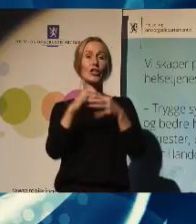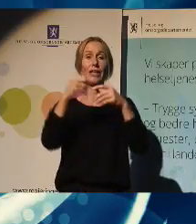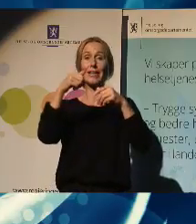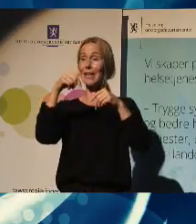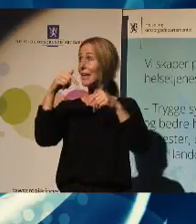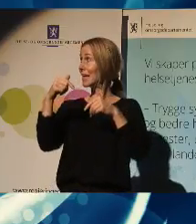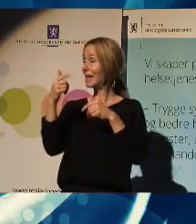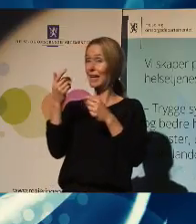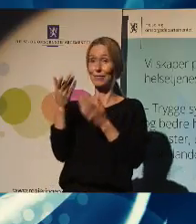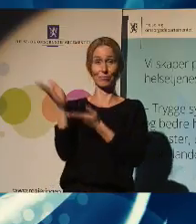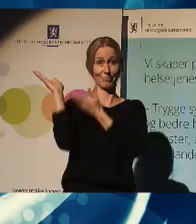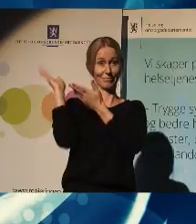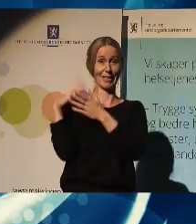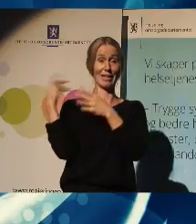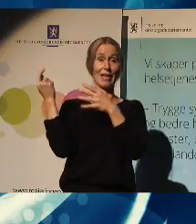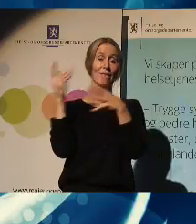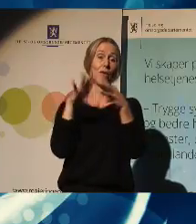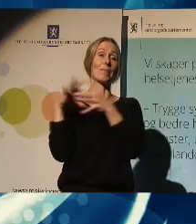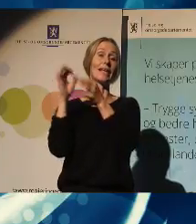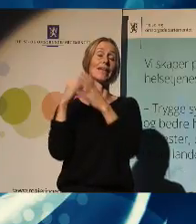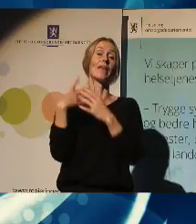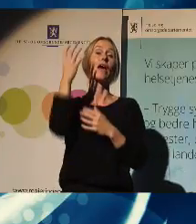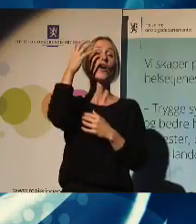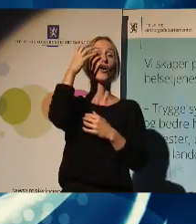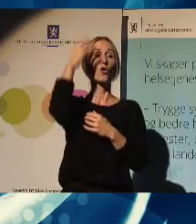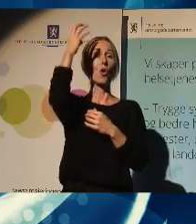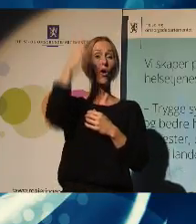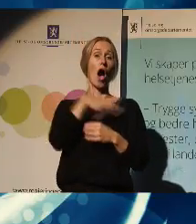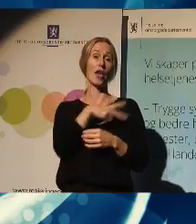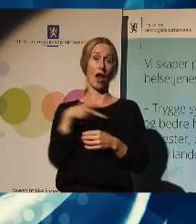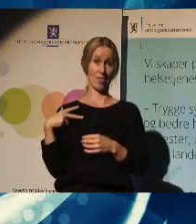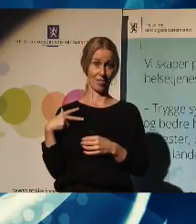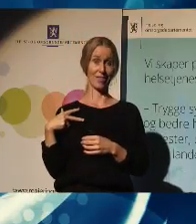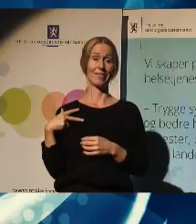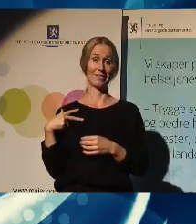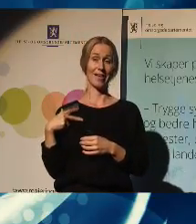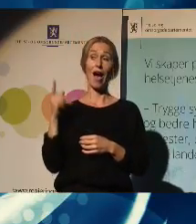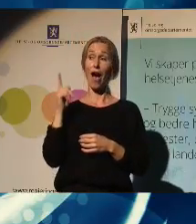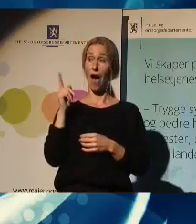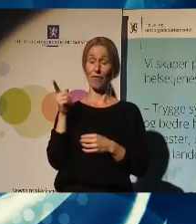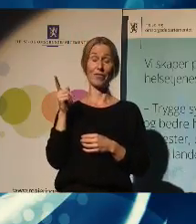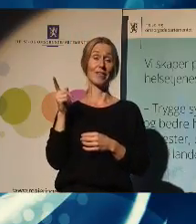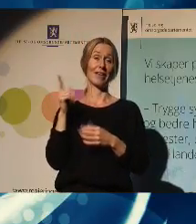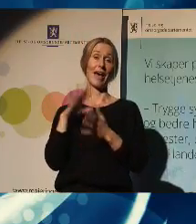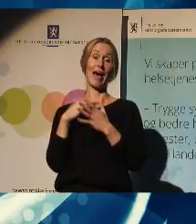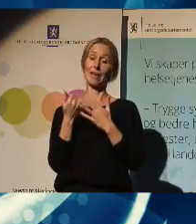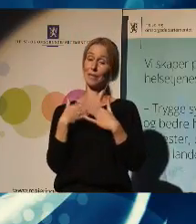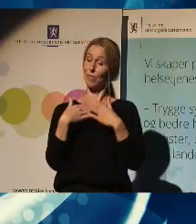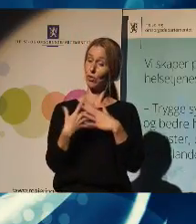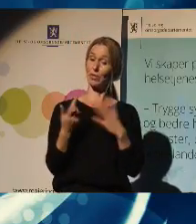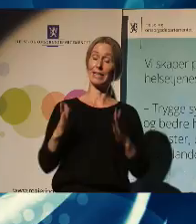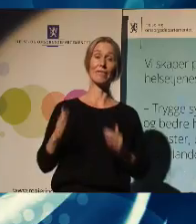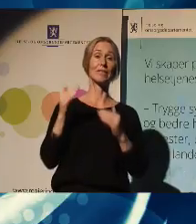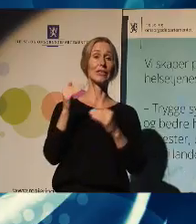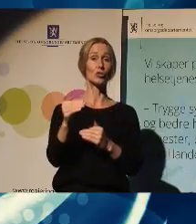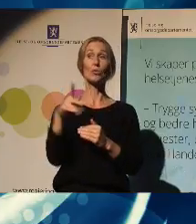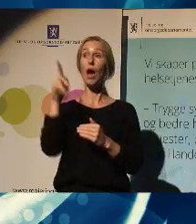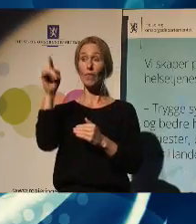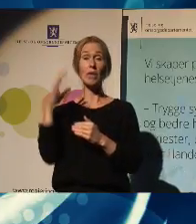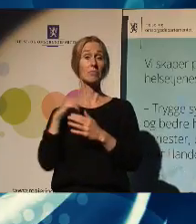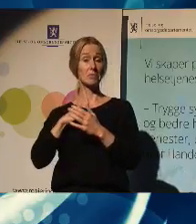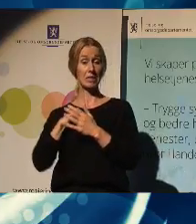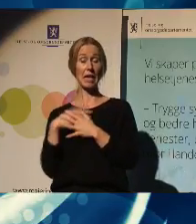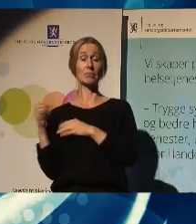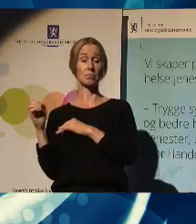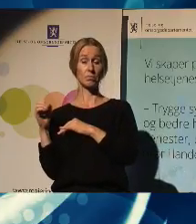familien her, og det kong Harald. Fordi han jo i henhold til definisjonen en